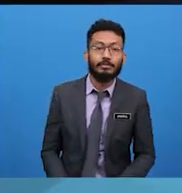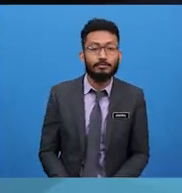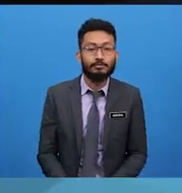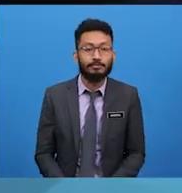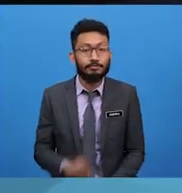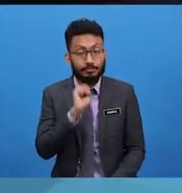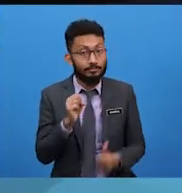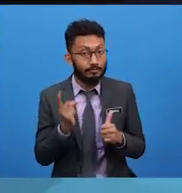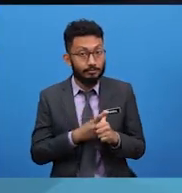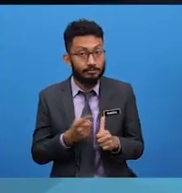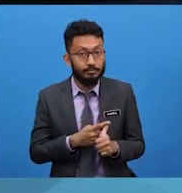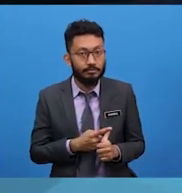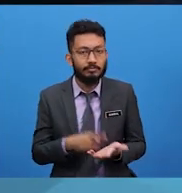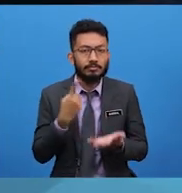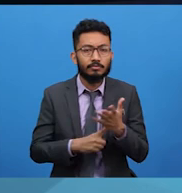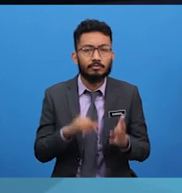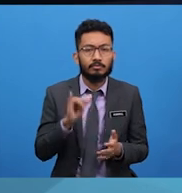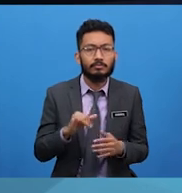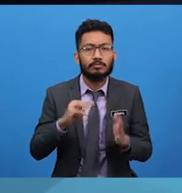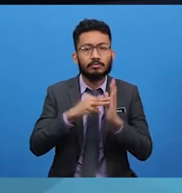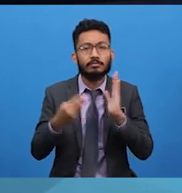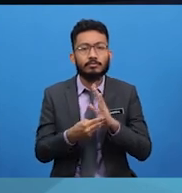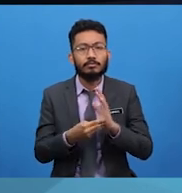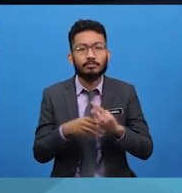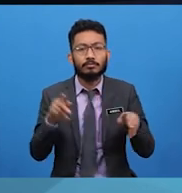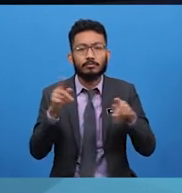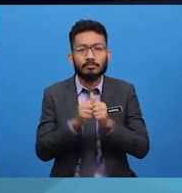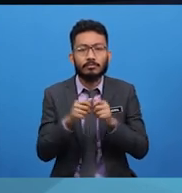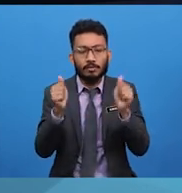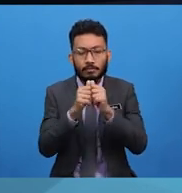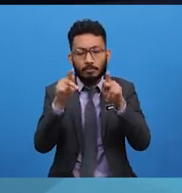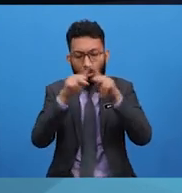Soalan pertama, apakah yang dimaksudkan dengan pola?